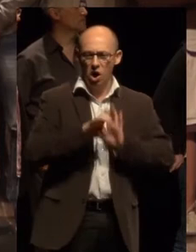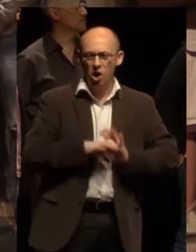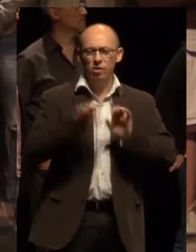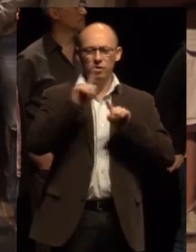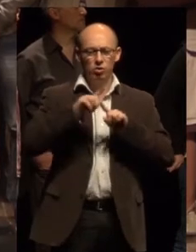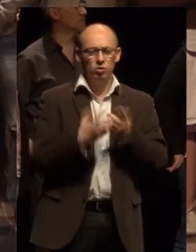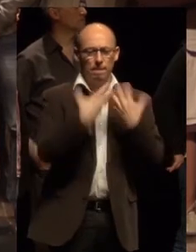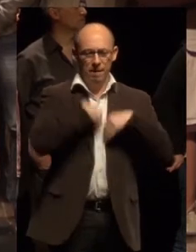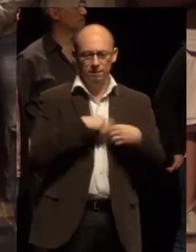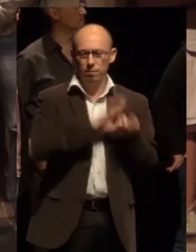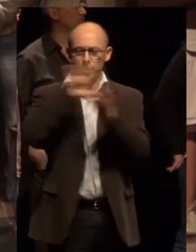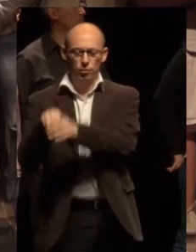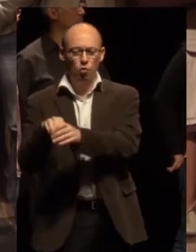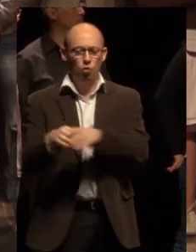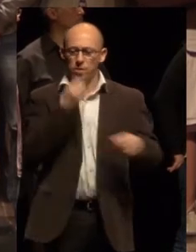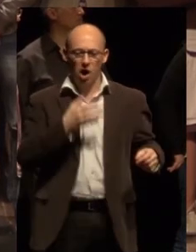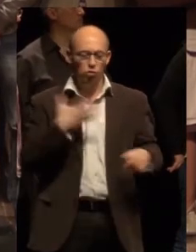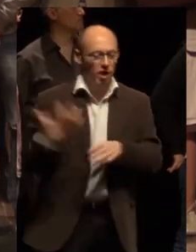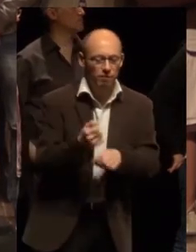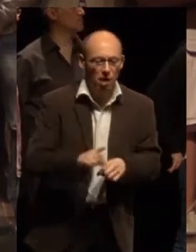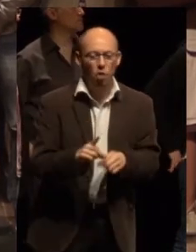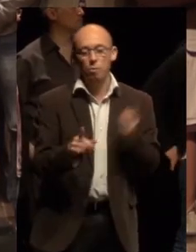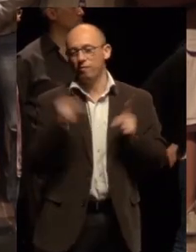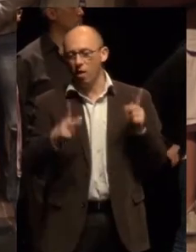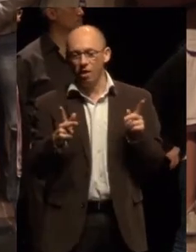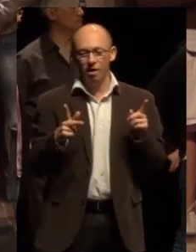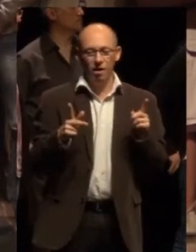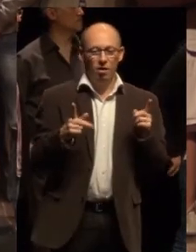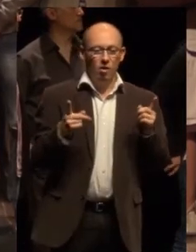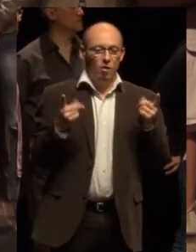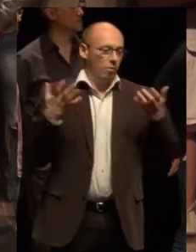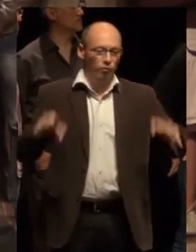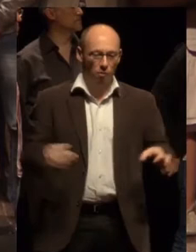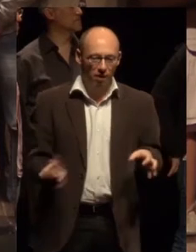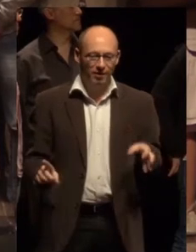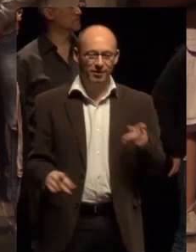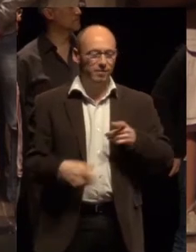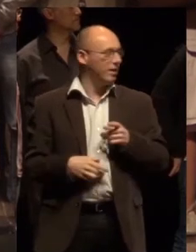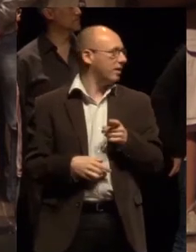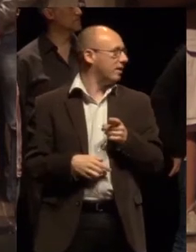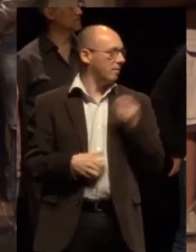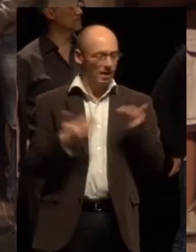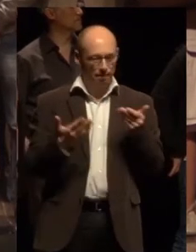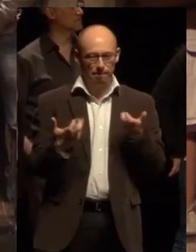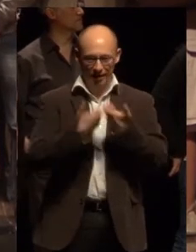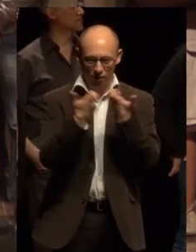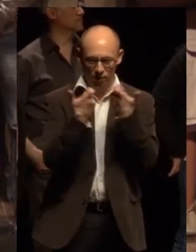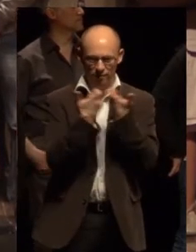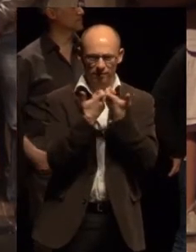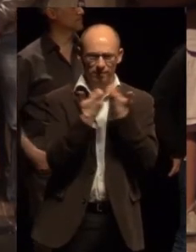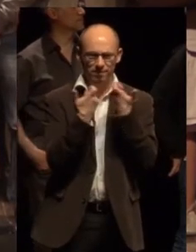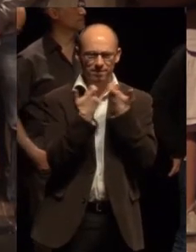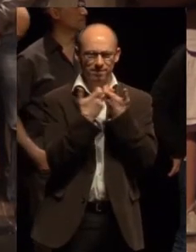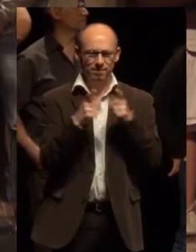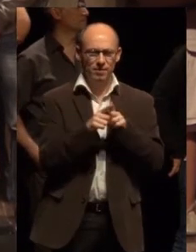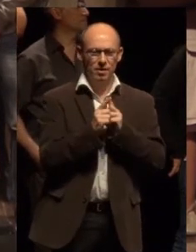que je n'intégrerai pas, ou bien parce que je n'y arrive pas, ou bien par choix délibéré. Mais par exemple, tout au long de